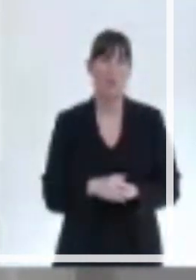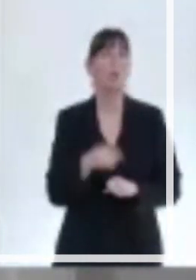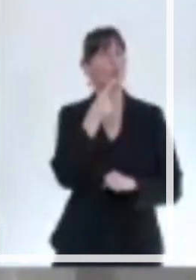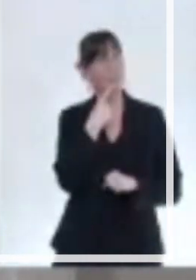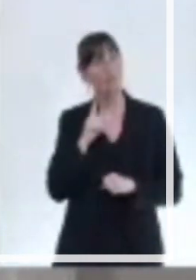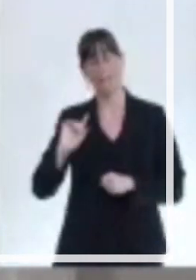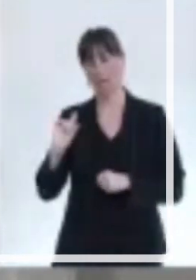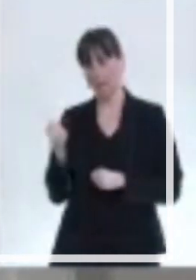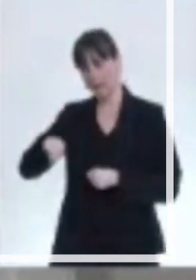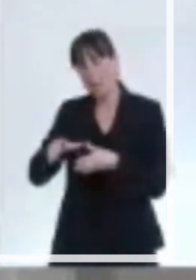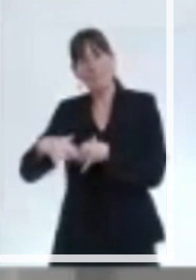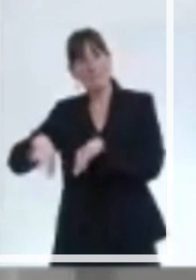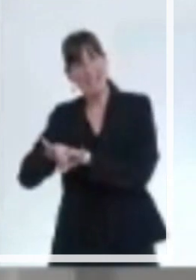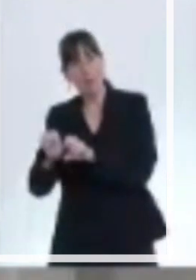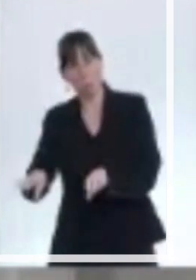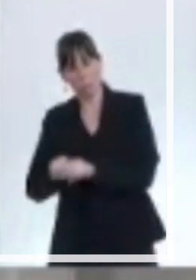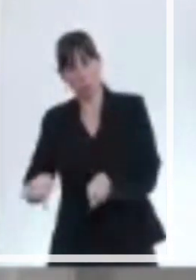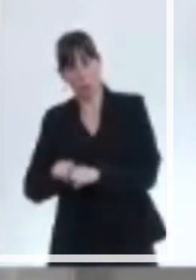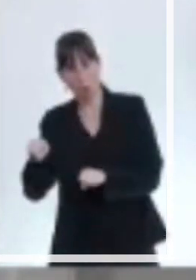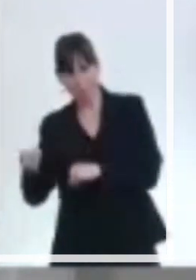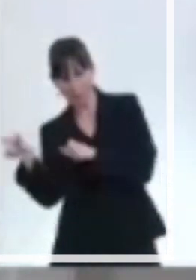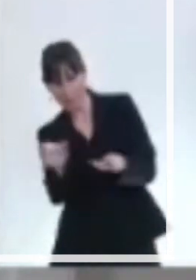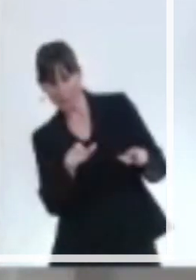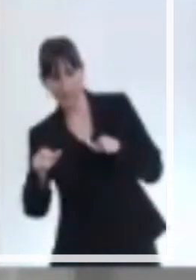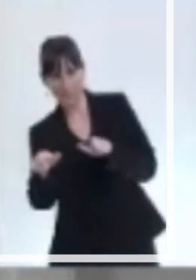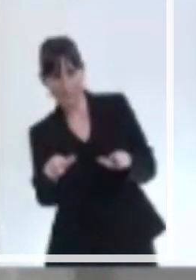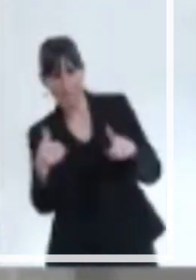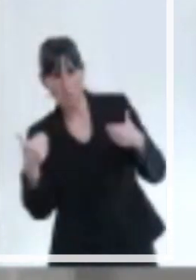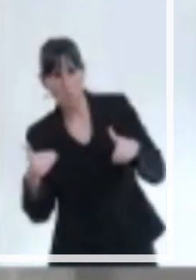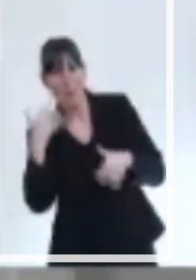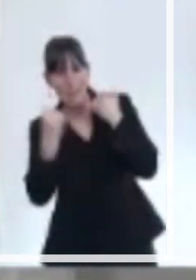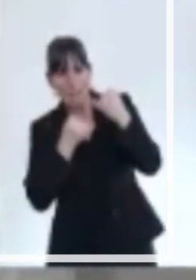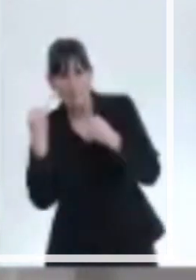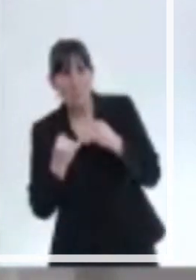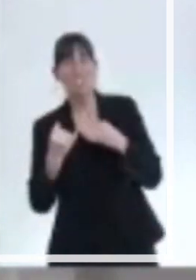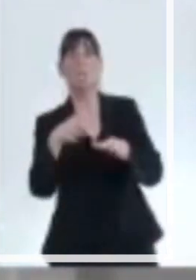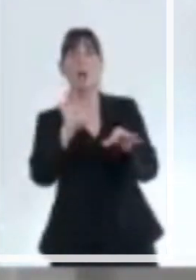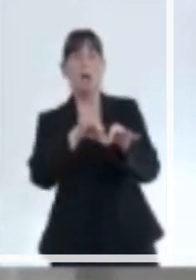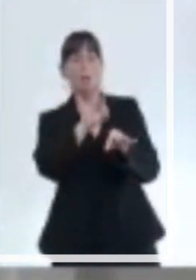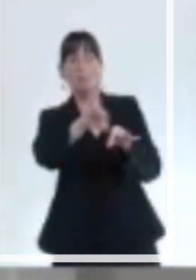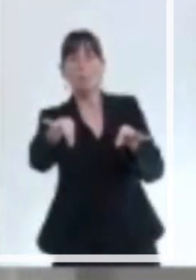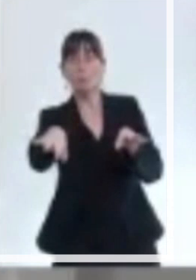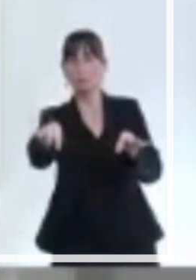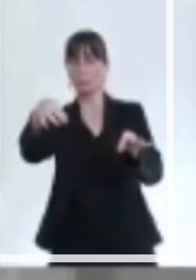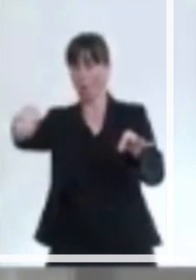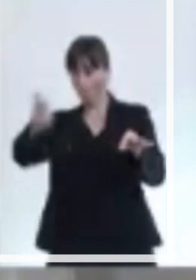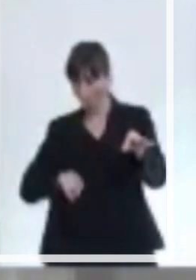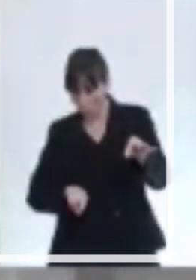pays producteurs qui veulent s'assurer que si l'épidémie devait repartir dans leur pays ils pour y faire face ce qui est compréhensible